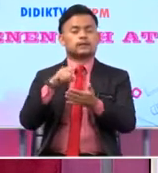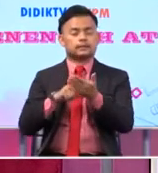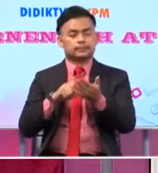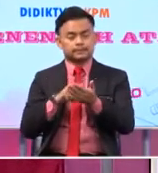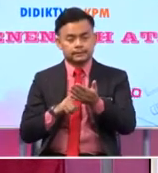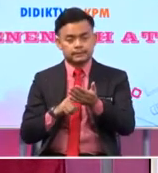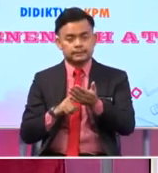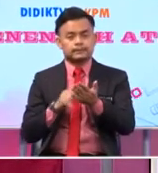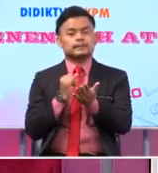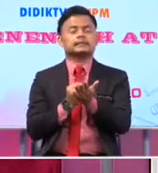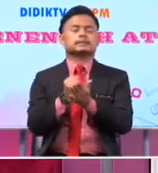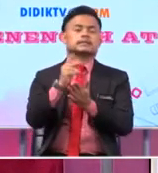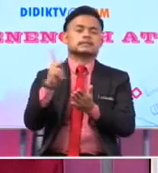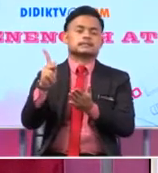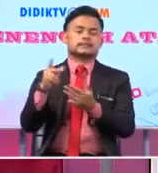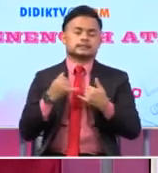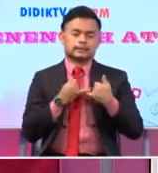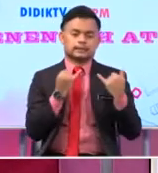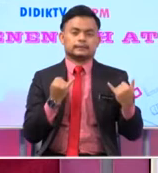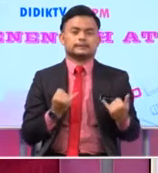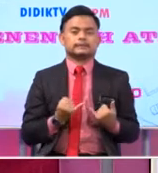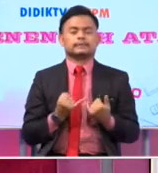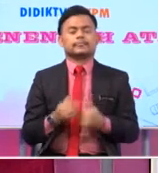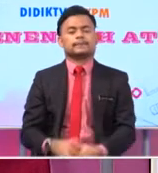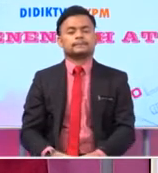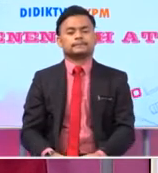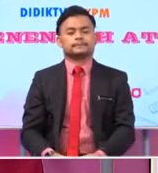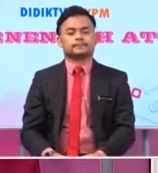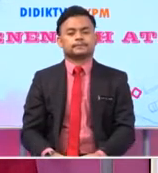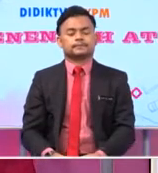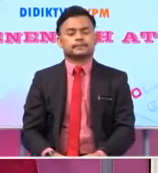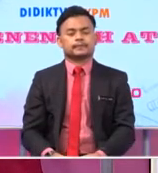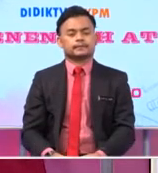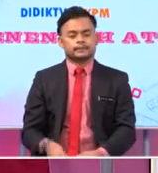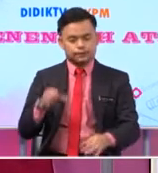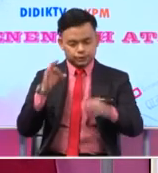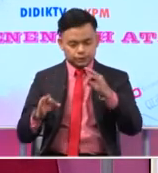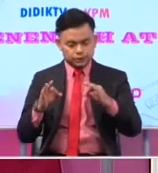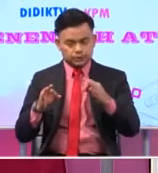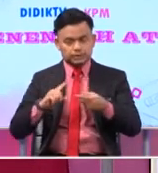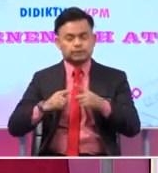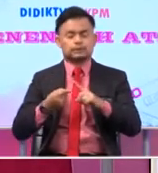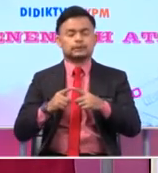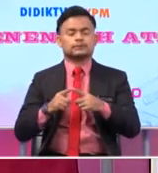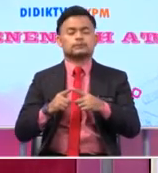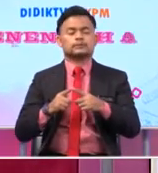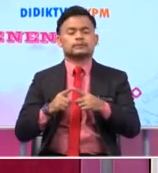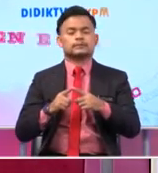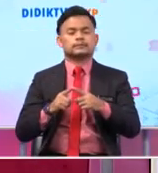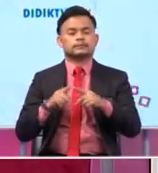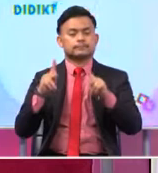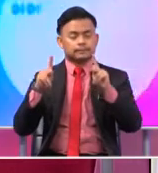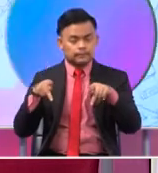Brother bersama dengan kawan kita jadi kalau kawan kita memerlukan pertolongan waktu dia susah kita pun mesti